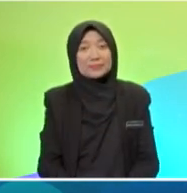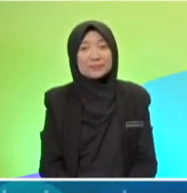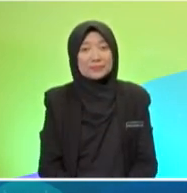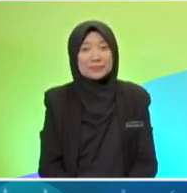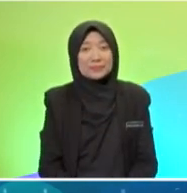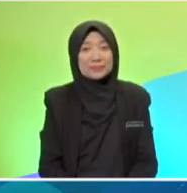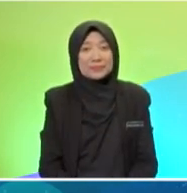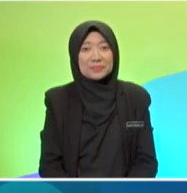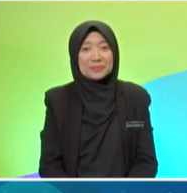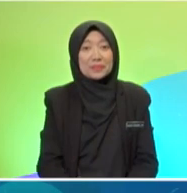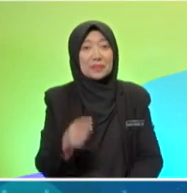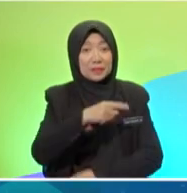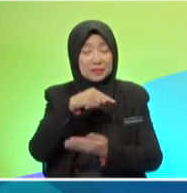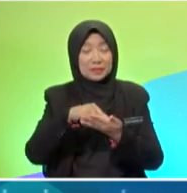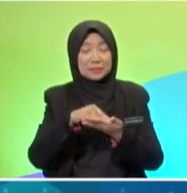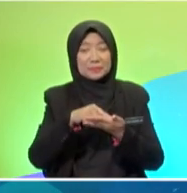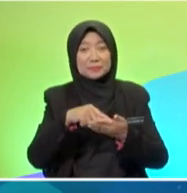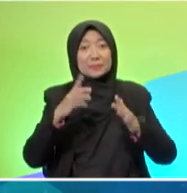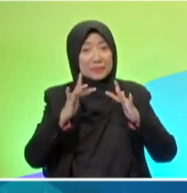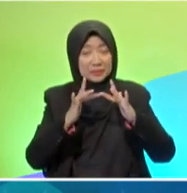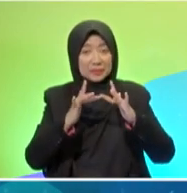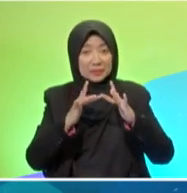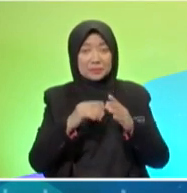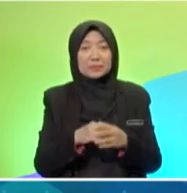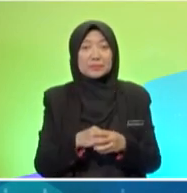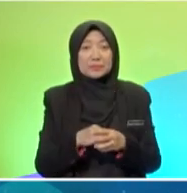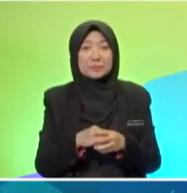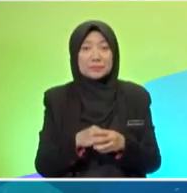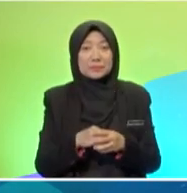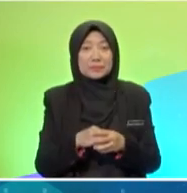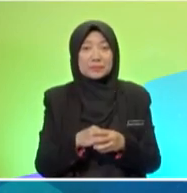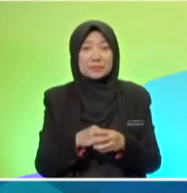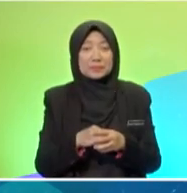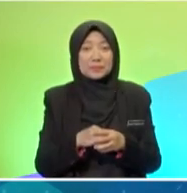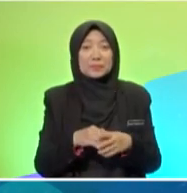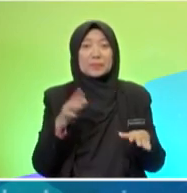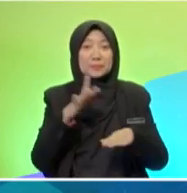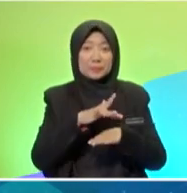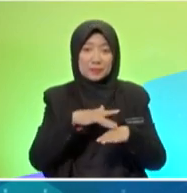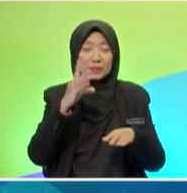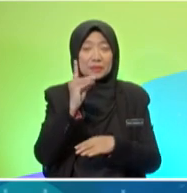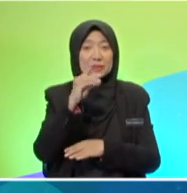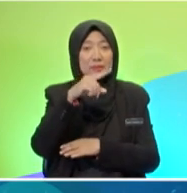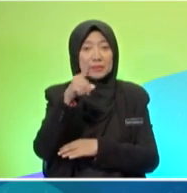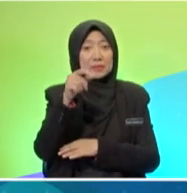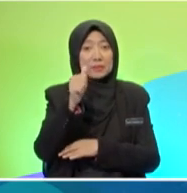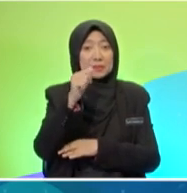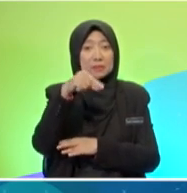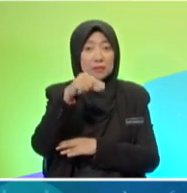yang berada di atas tanah Oke kita pesilekan adik Ahmad kaizakwan silahkan